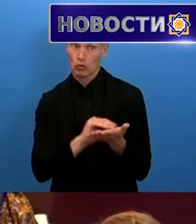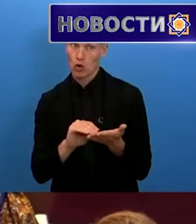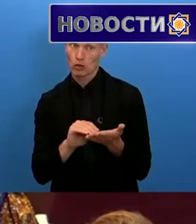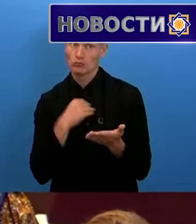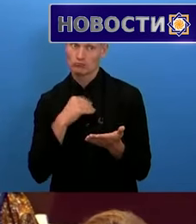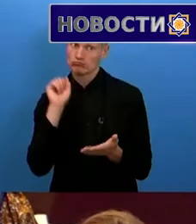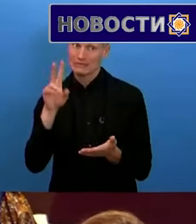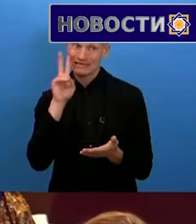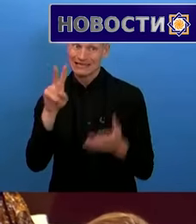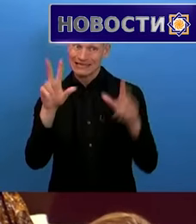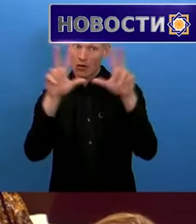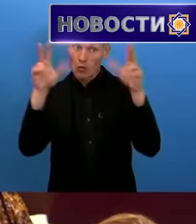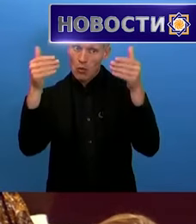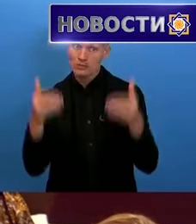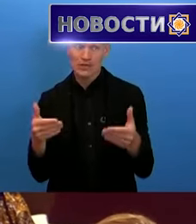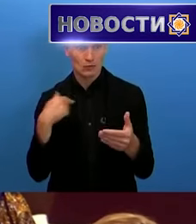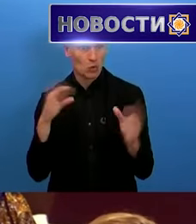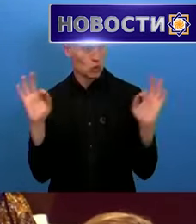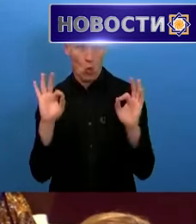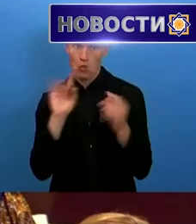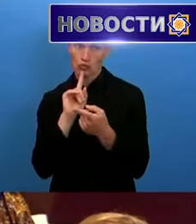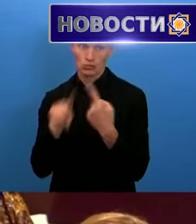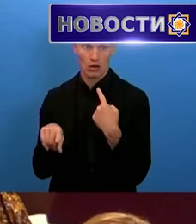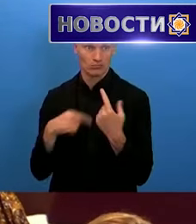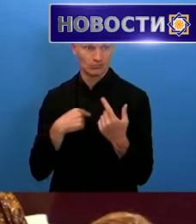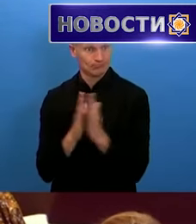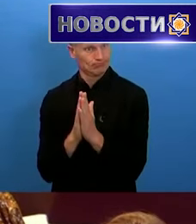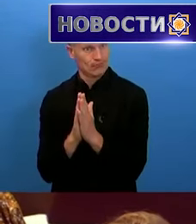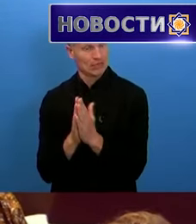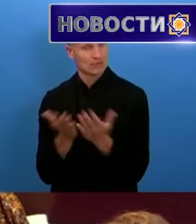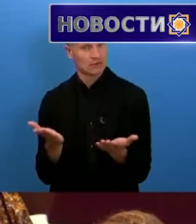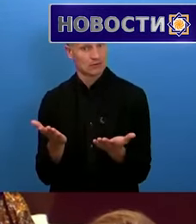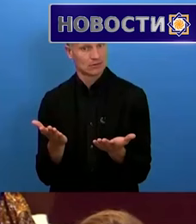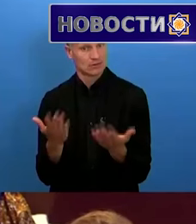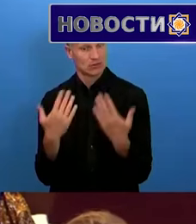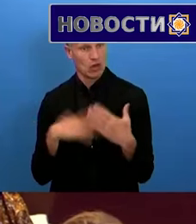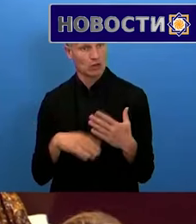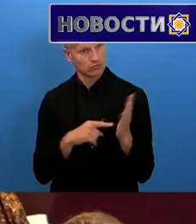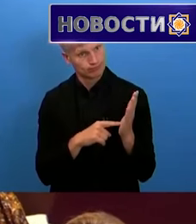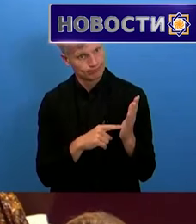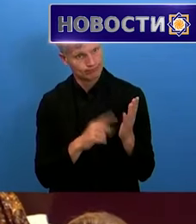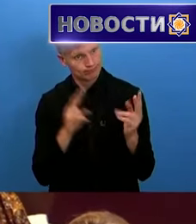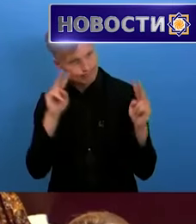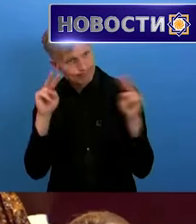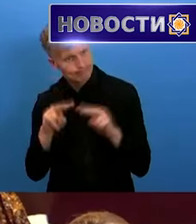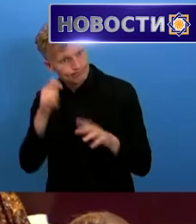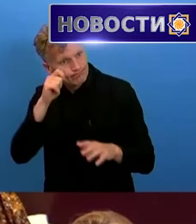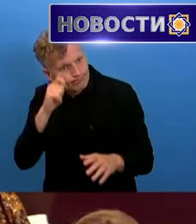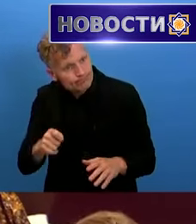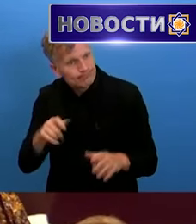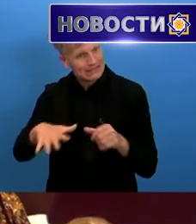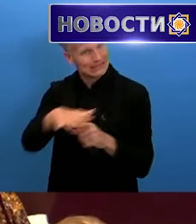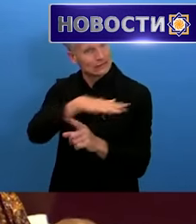правам человека, добавил первый президент Республики Западная Армения. Именно поэтому я призываю Организацию Объединенных Наций